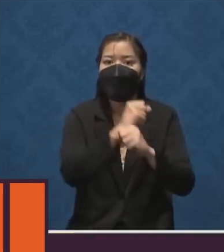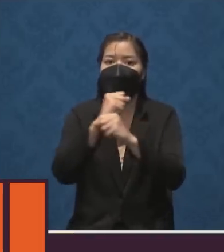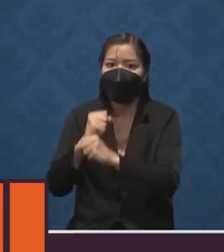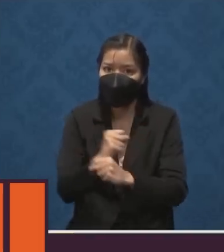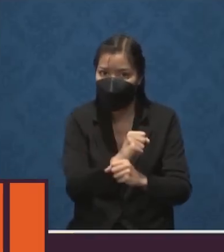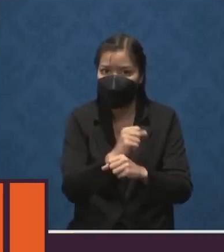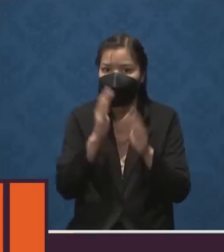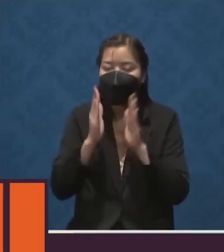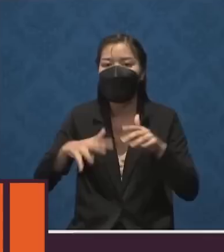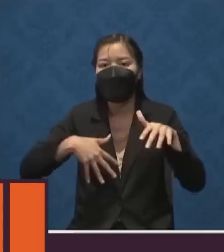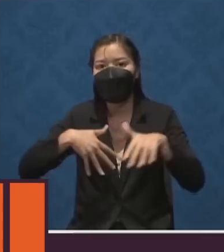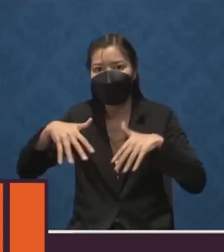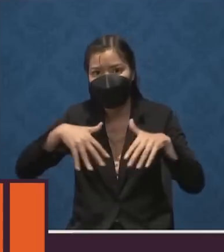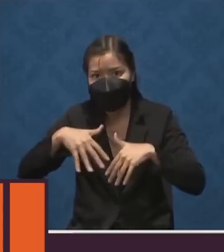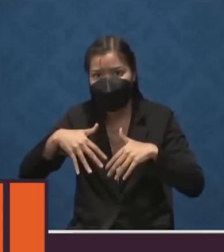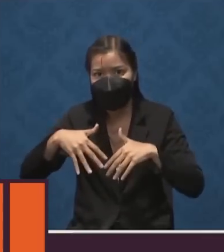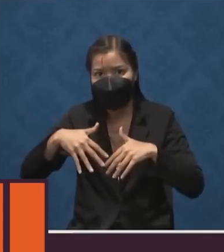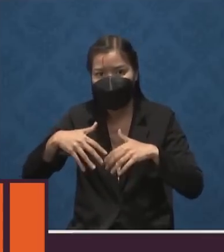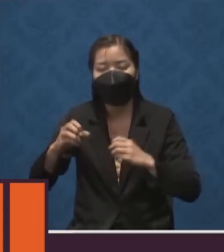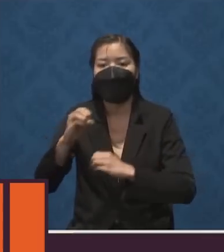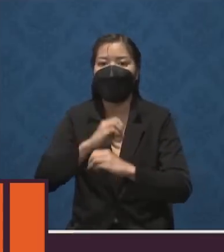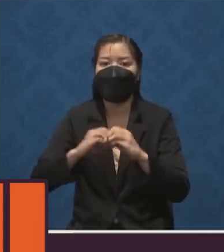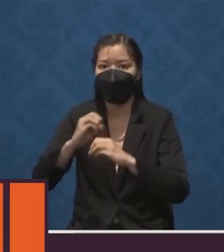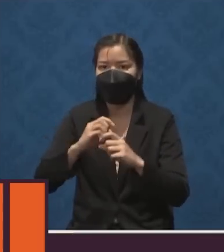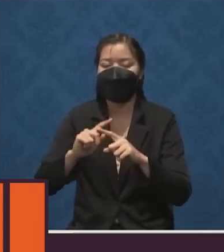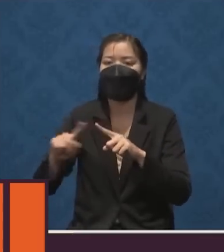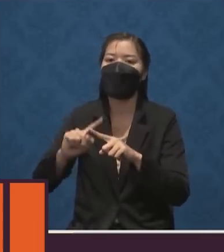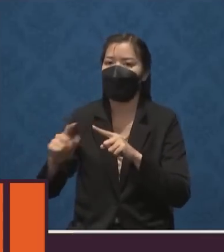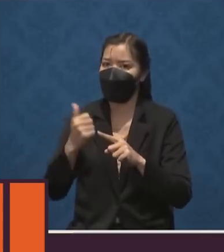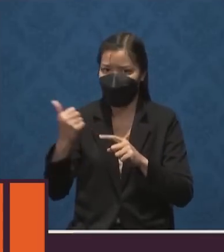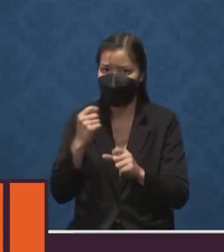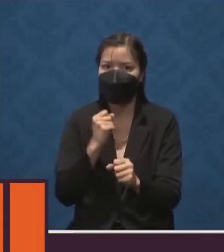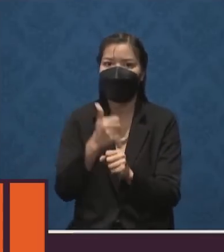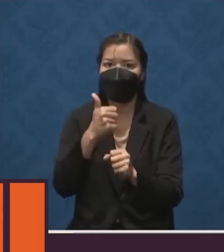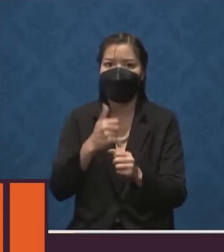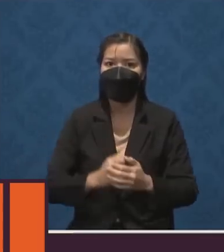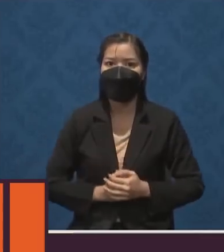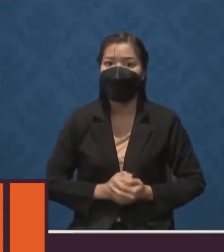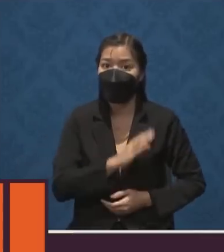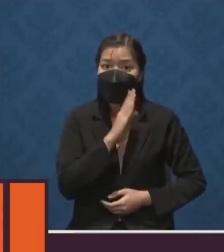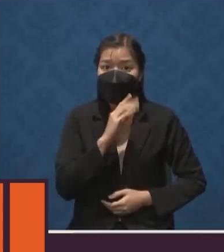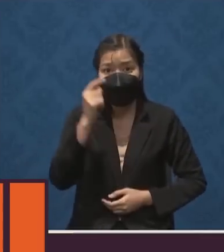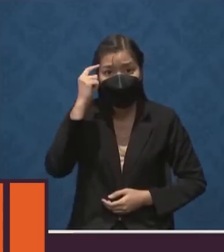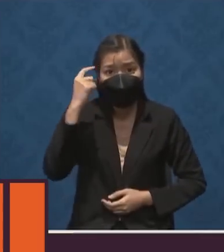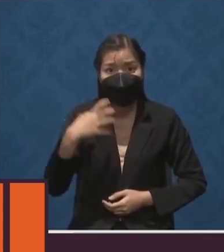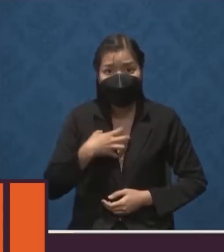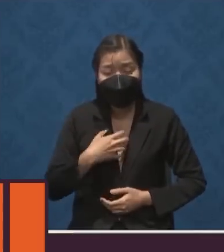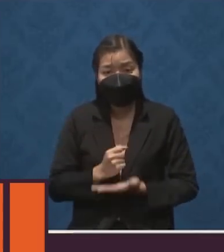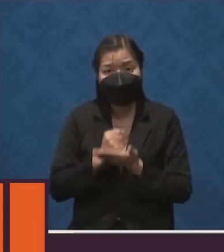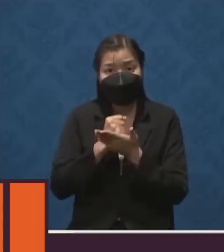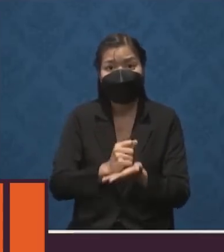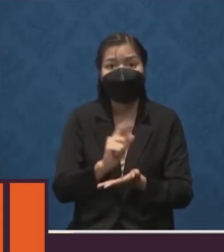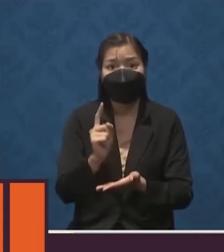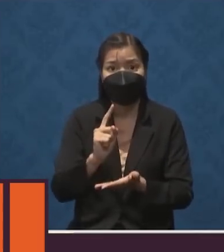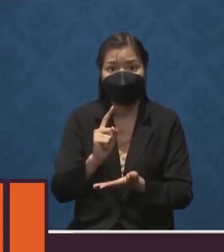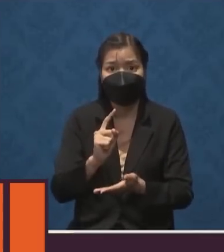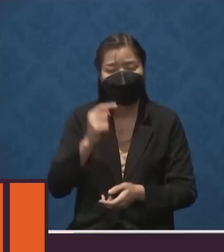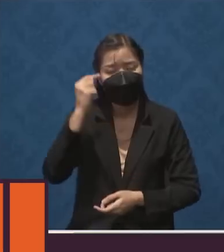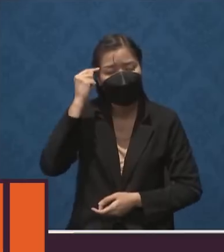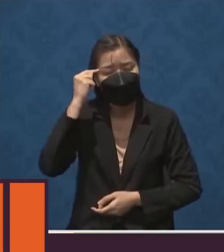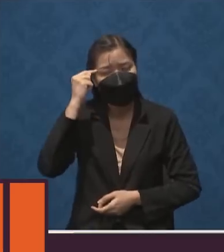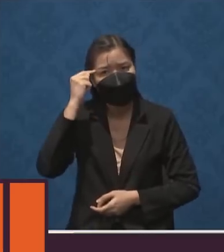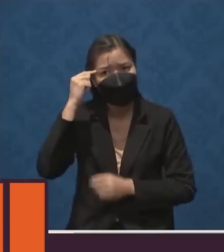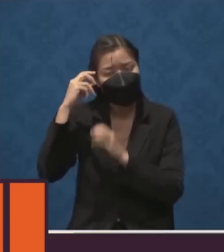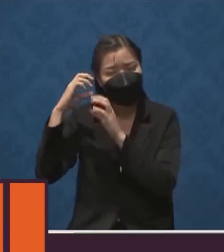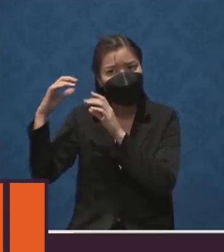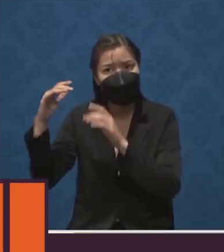าชนจากภัตความตดภัยรูปแอนถ้าอยากจะรู้วาชวยได้แ่ไหนนะครับลองจ brushes.าการดัวาถาเรามีงบมา์ เพิ่มข